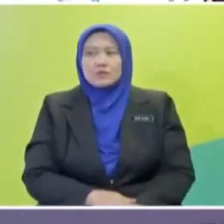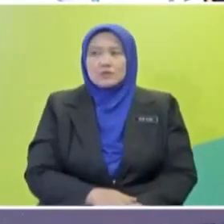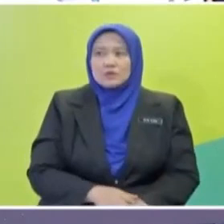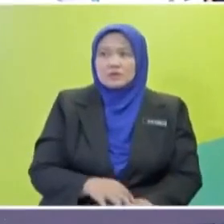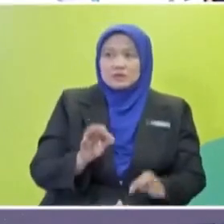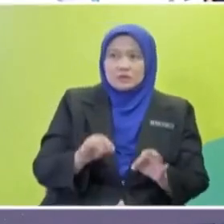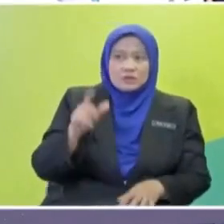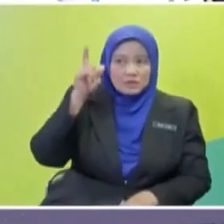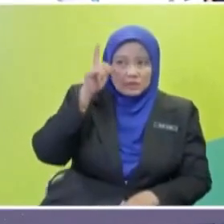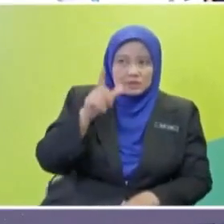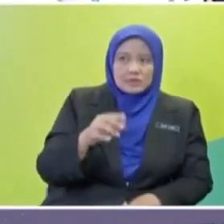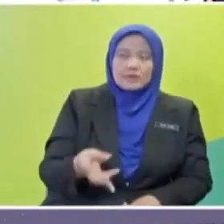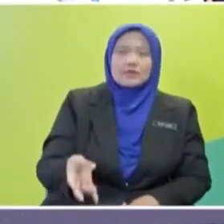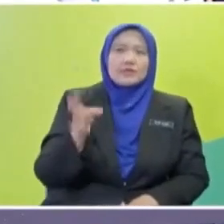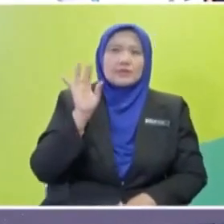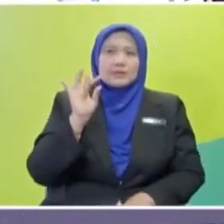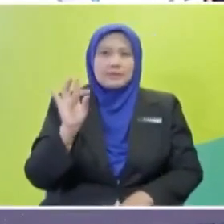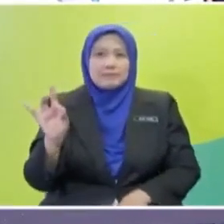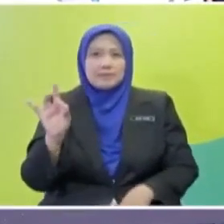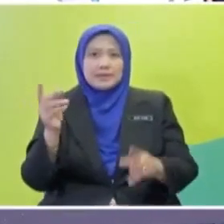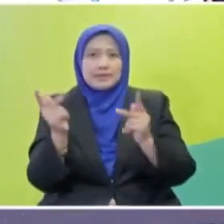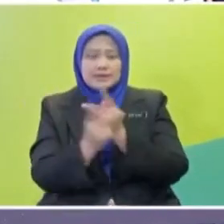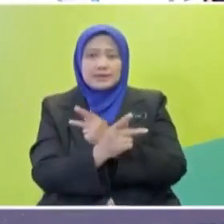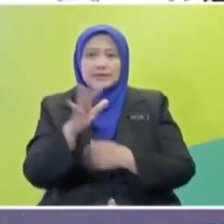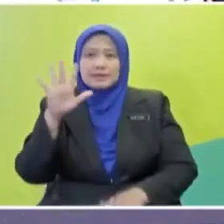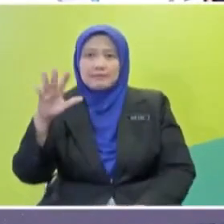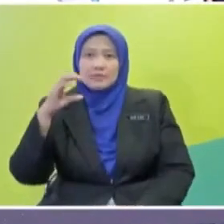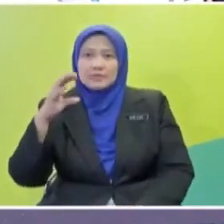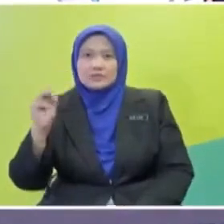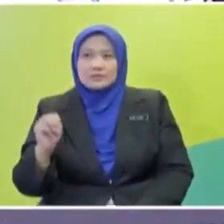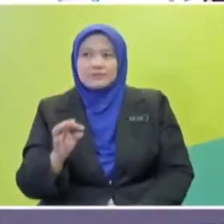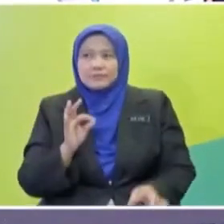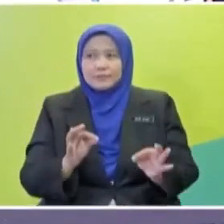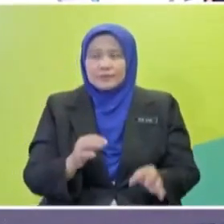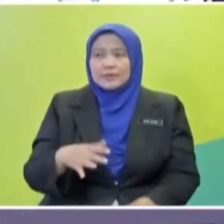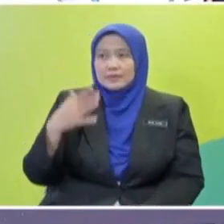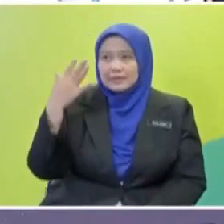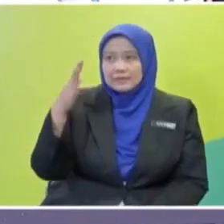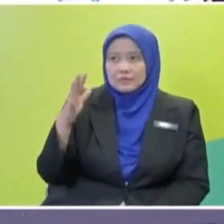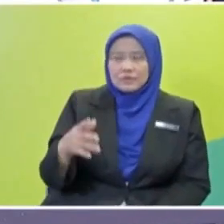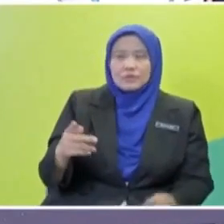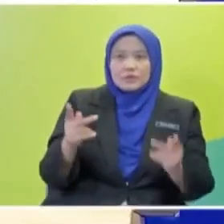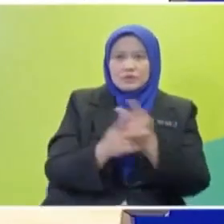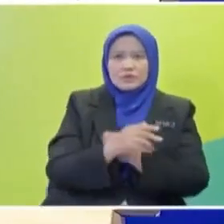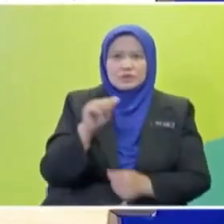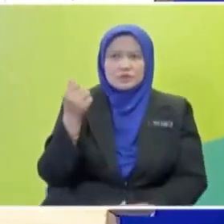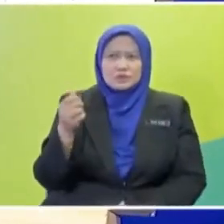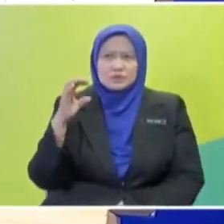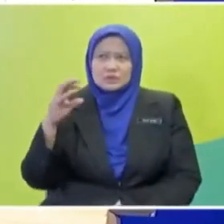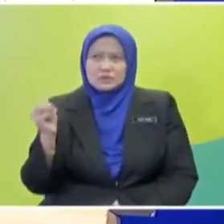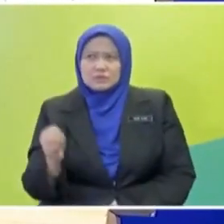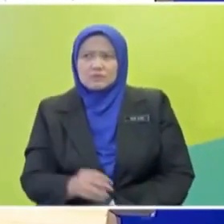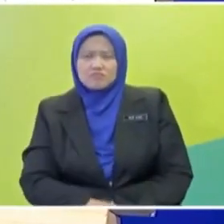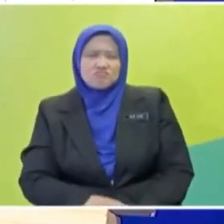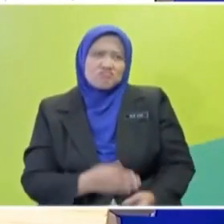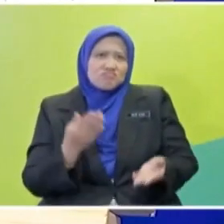cm. Okey, cuba lihat Syafika punya ni, adakah sesuai saiz Syafika? Dan saya punya 15 cm dan 10 cm macam agak